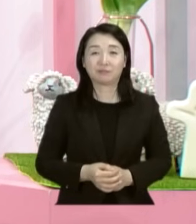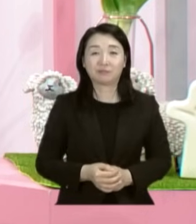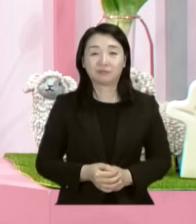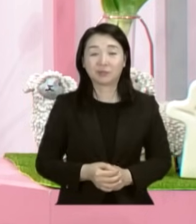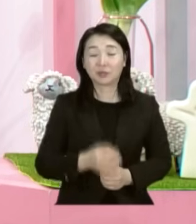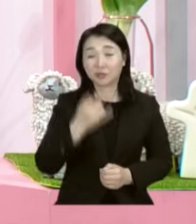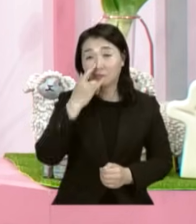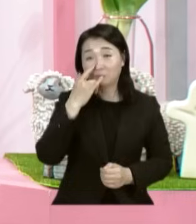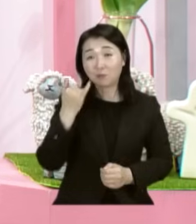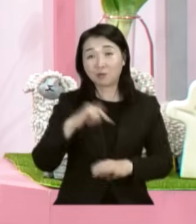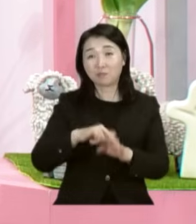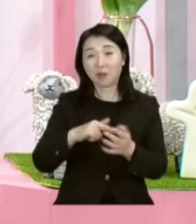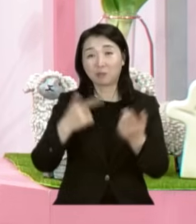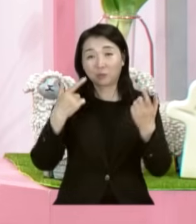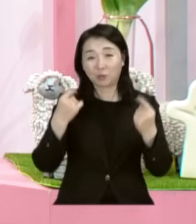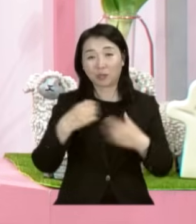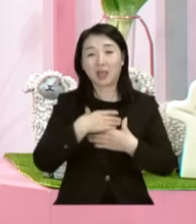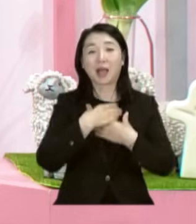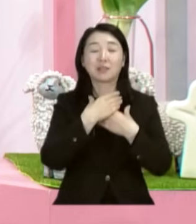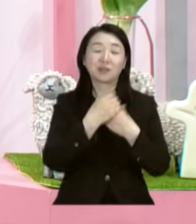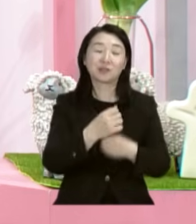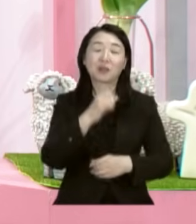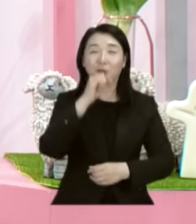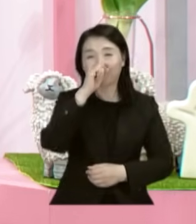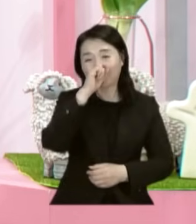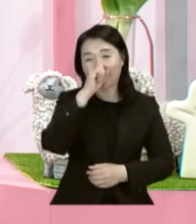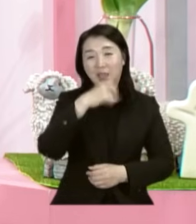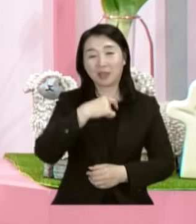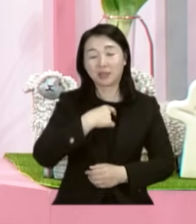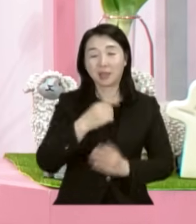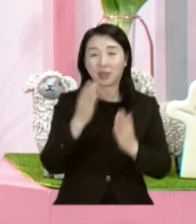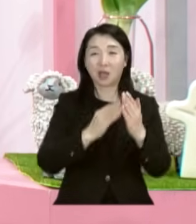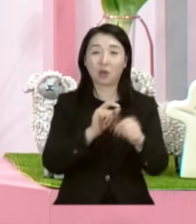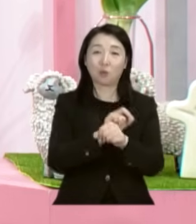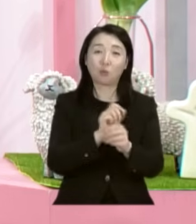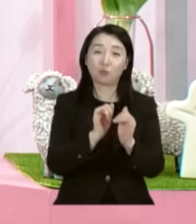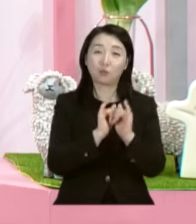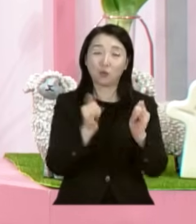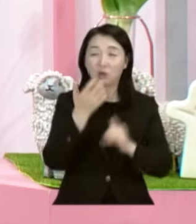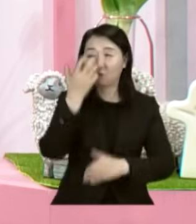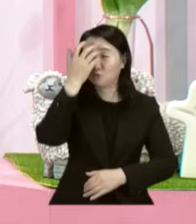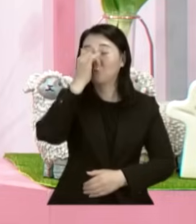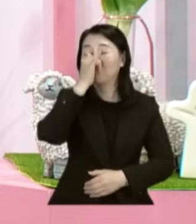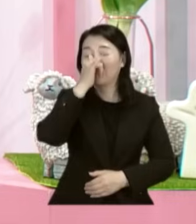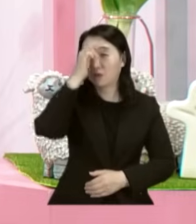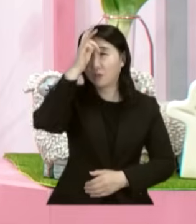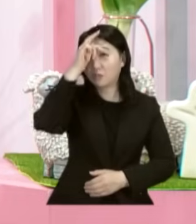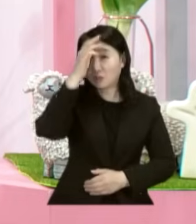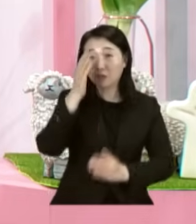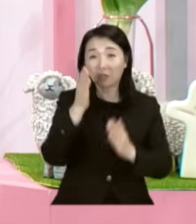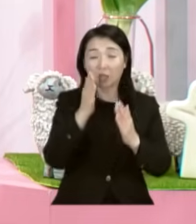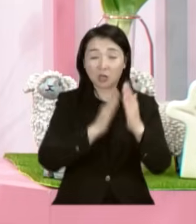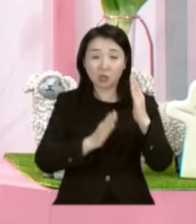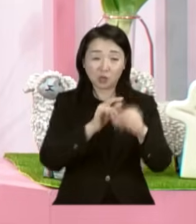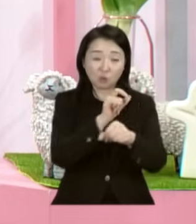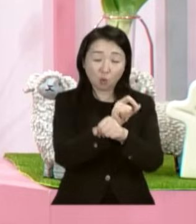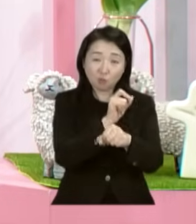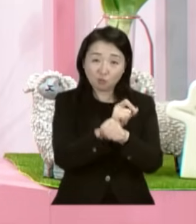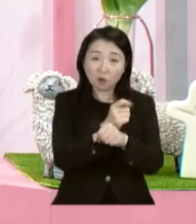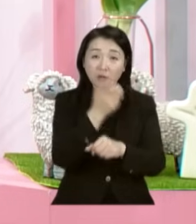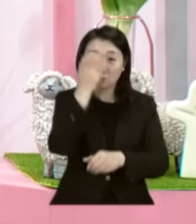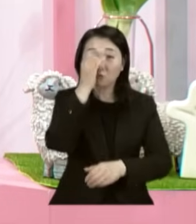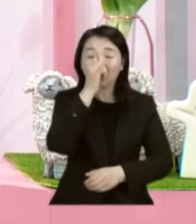부모님이 모든 부모님이 그렇듯이 안정적인 걸 좋아해요 제가 이제 공무원이라는 꿈을 갖고 경찰 공무원이라는 꿈을 갖고